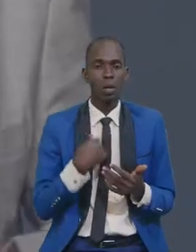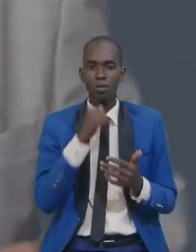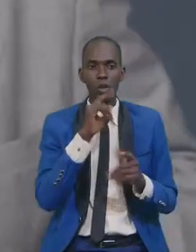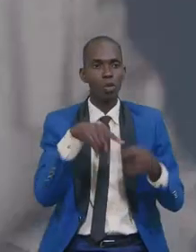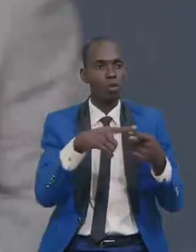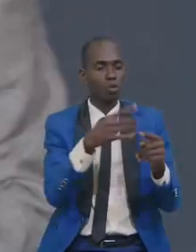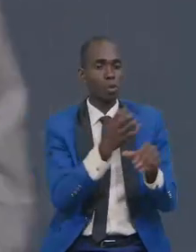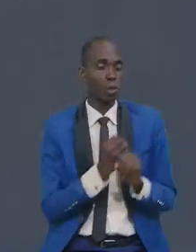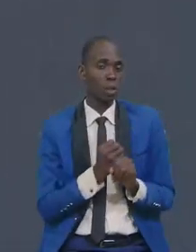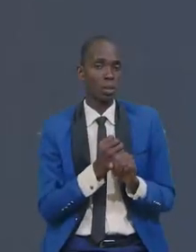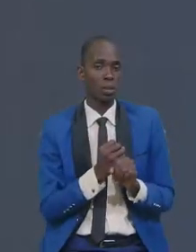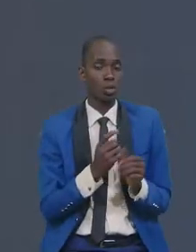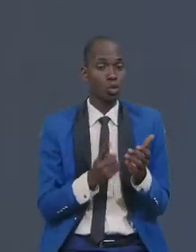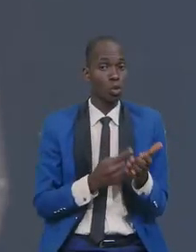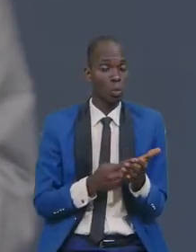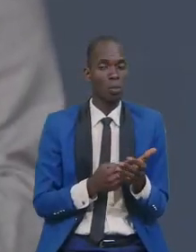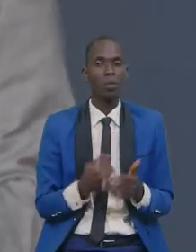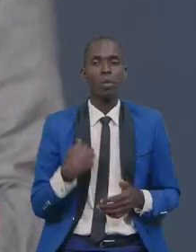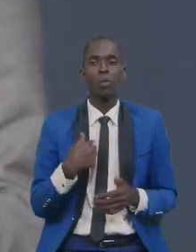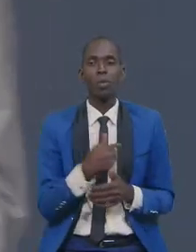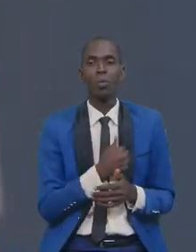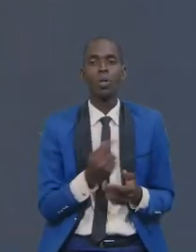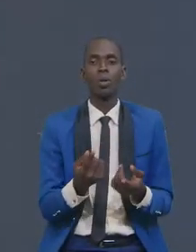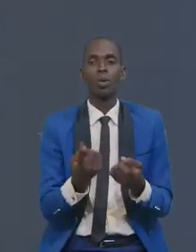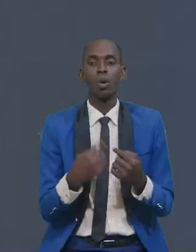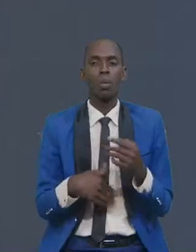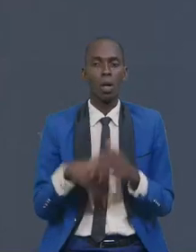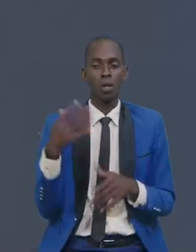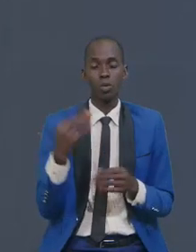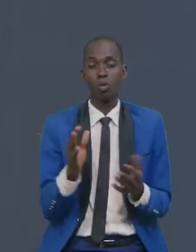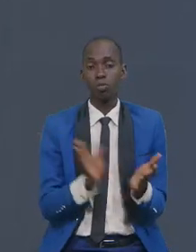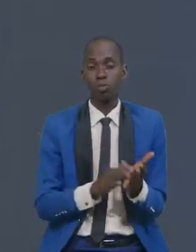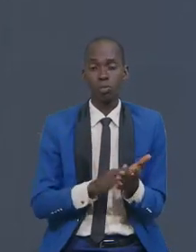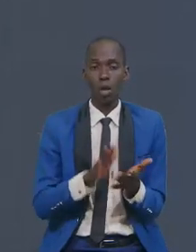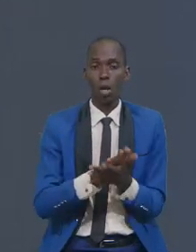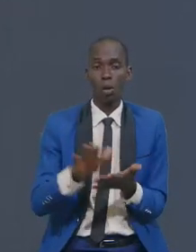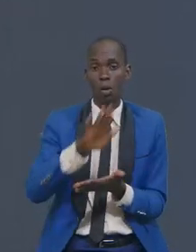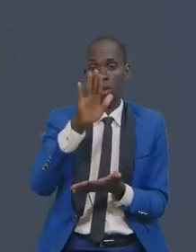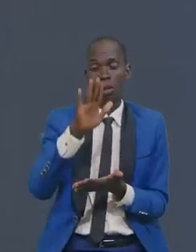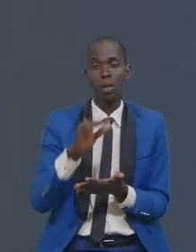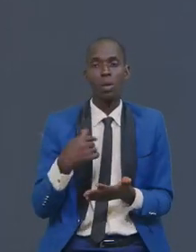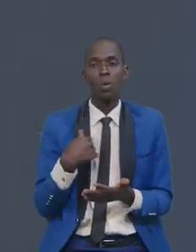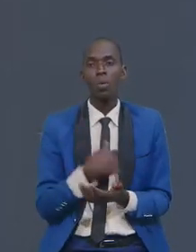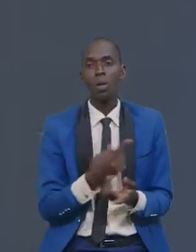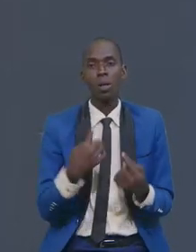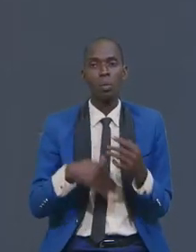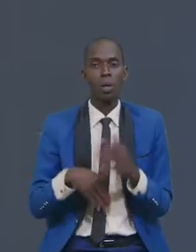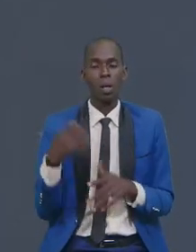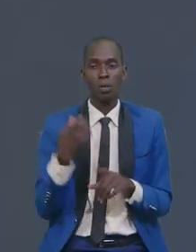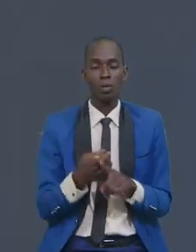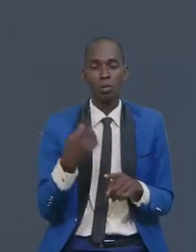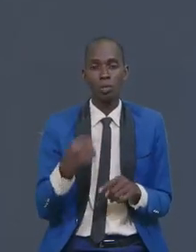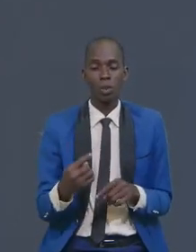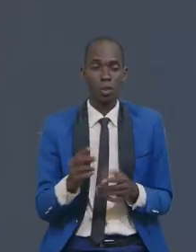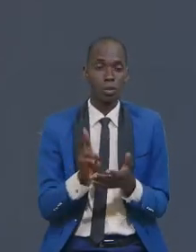que tu n'as pas encore réclamées parfois? Vous sortez de l'université